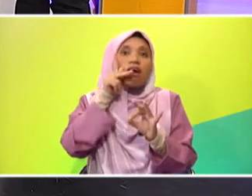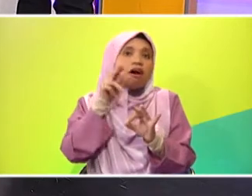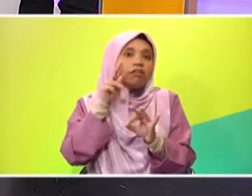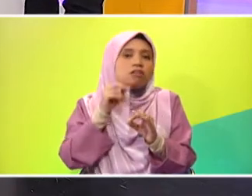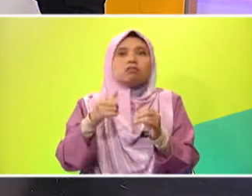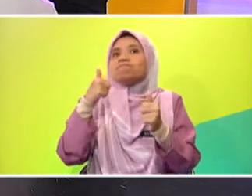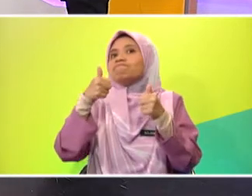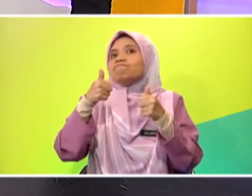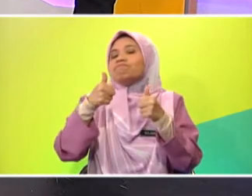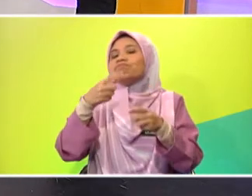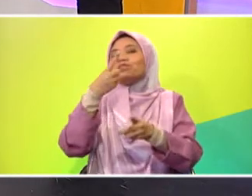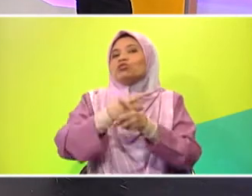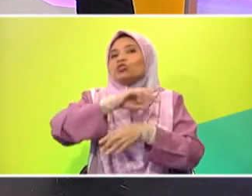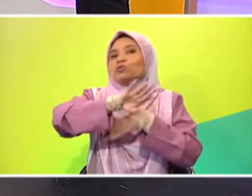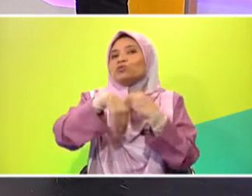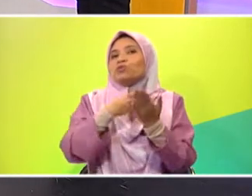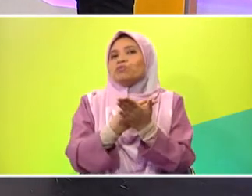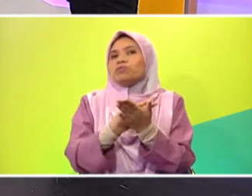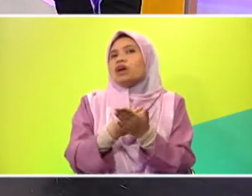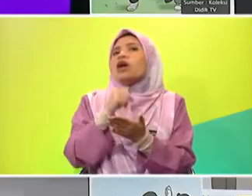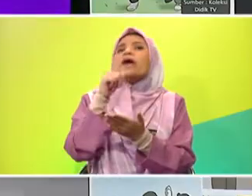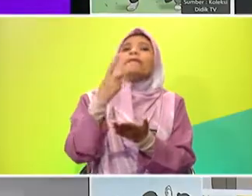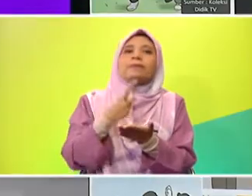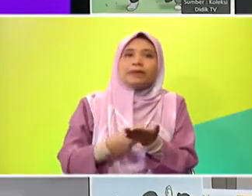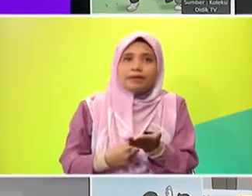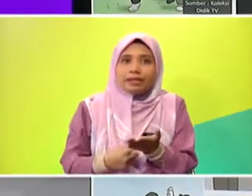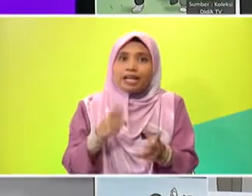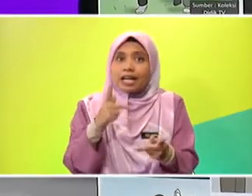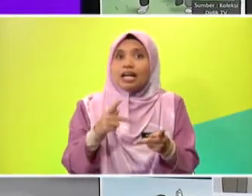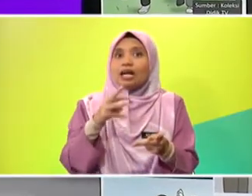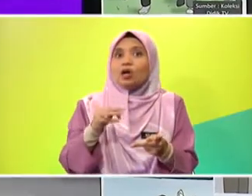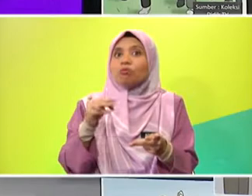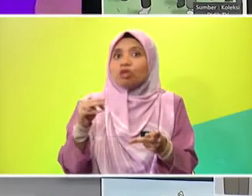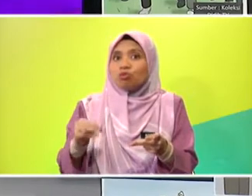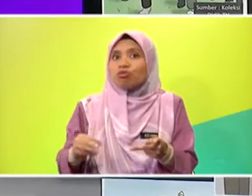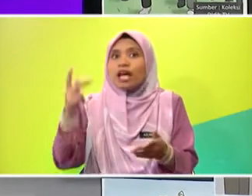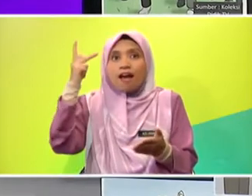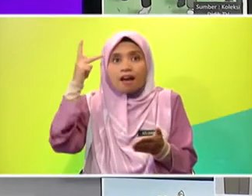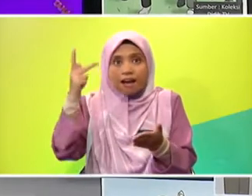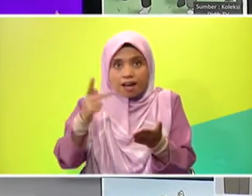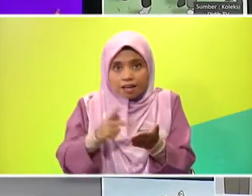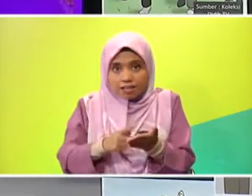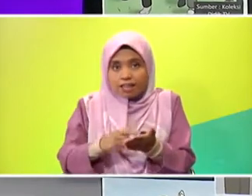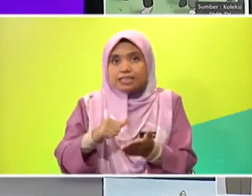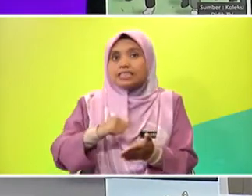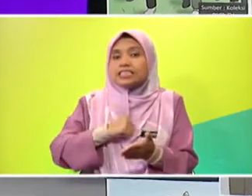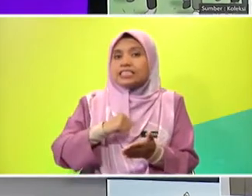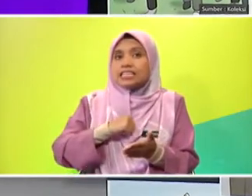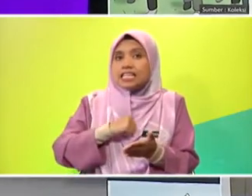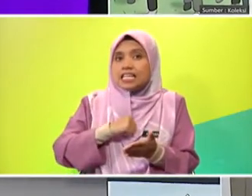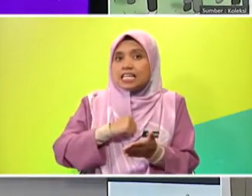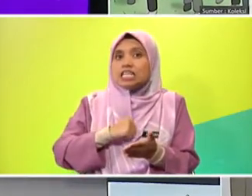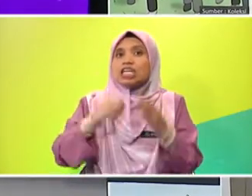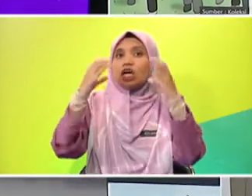menjawab Baiklah Bu kenapa memory kalau murid-murid dengar sendiri cek guput rangka dengan ama